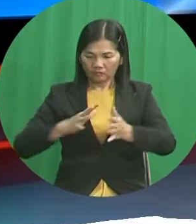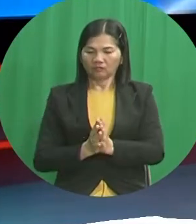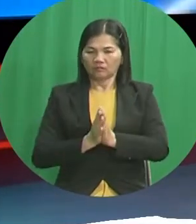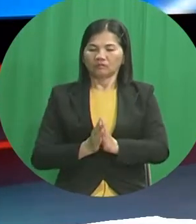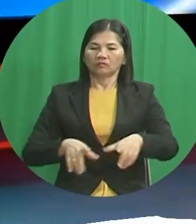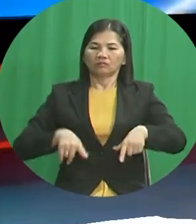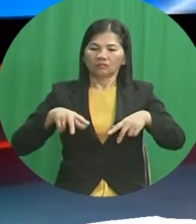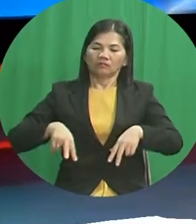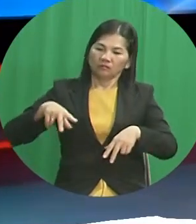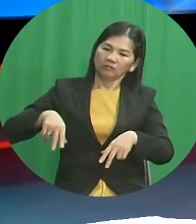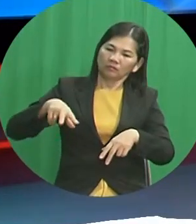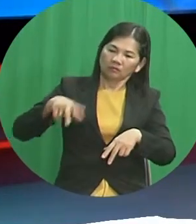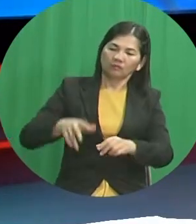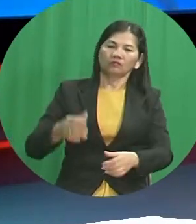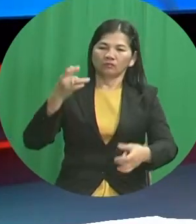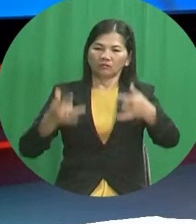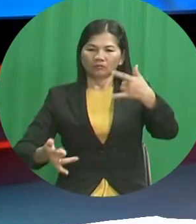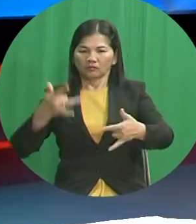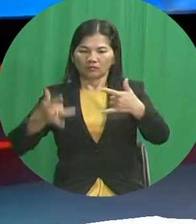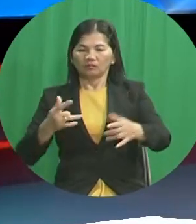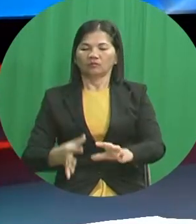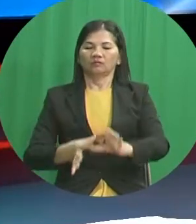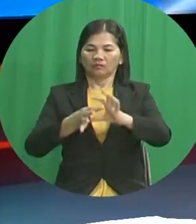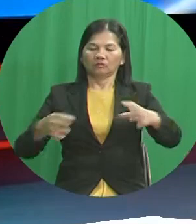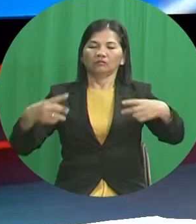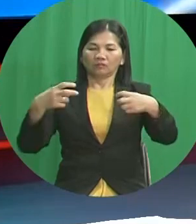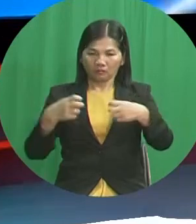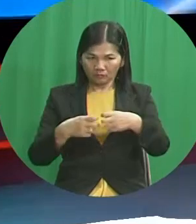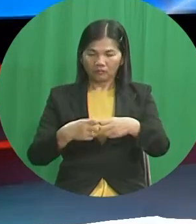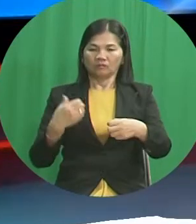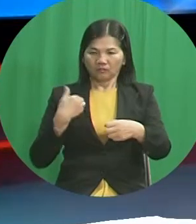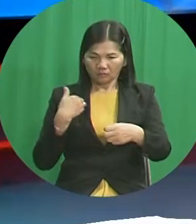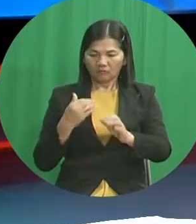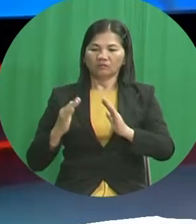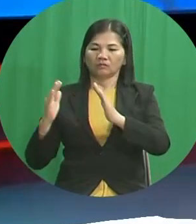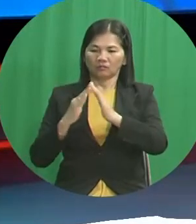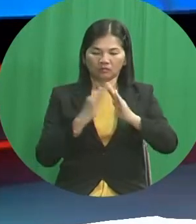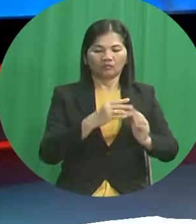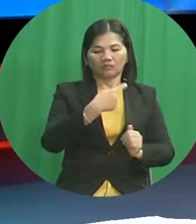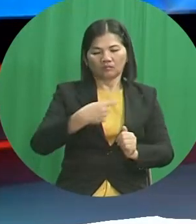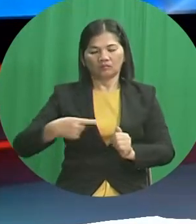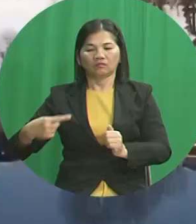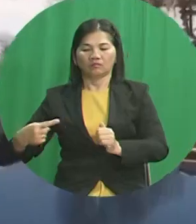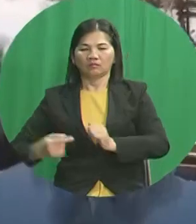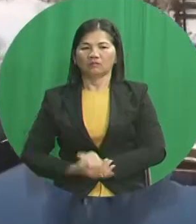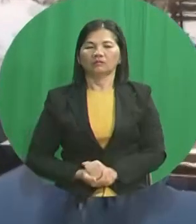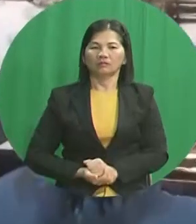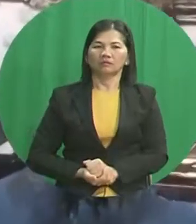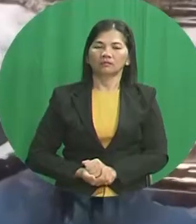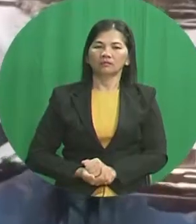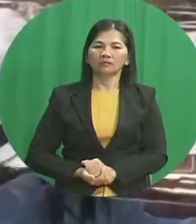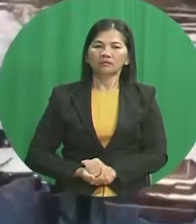ធ្វើដំណើរសម្រាប់អ្នកបើកបរនិងបានផ្ដាច់ចរន្តអគ្គិសនីនៅផ្ទះរាប់ពាន់ខ្នងផងដែរ